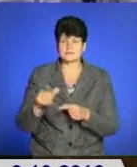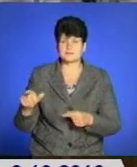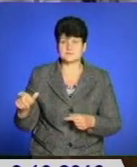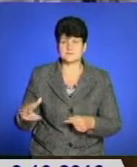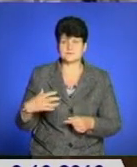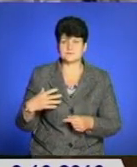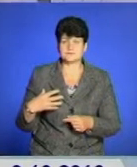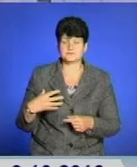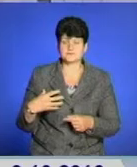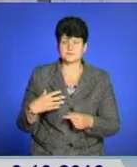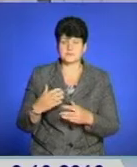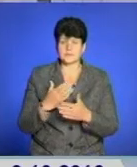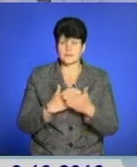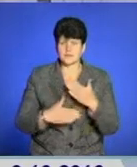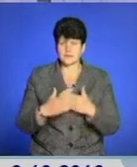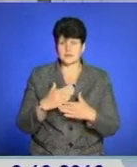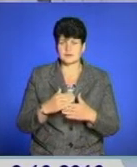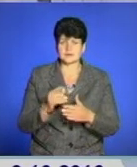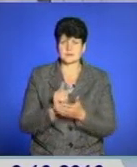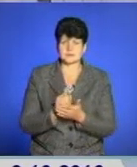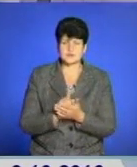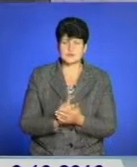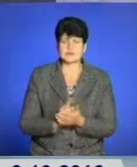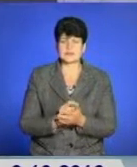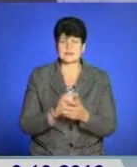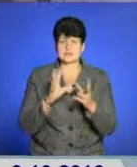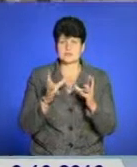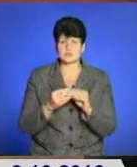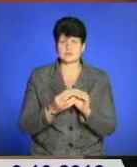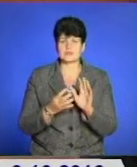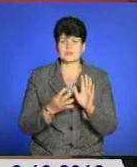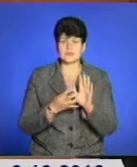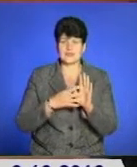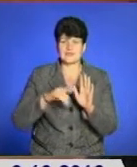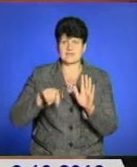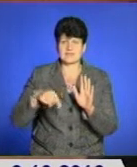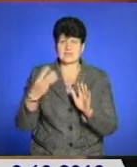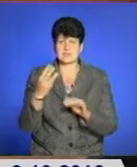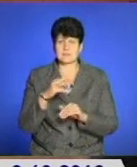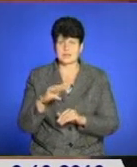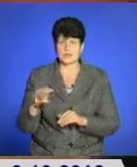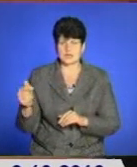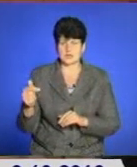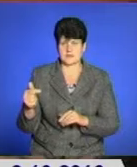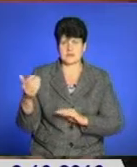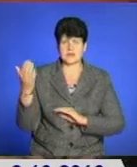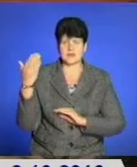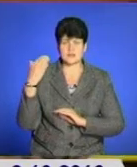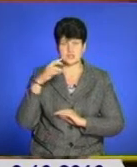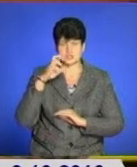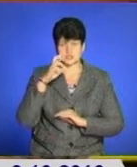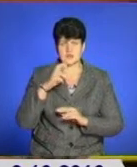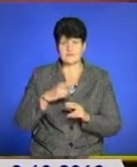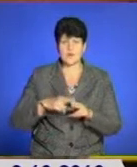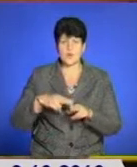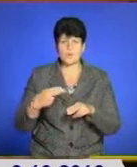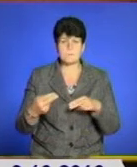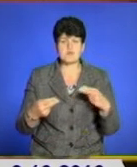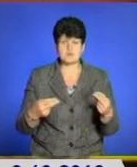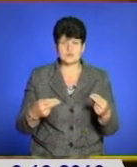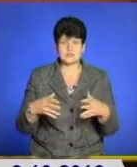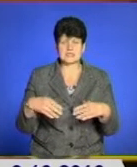пільгових категорій на загальну суму 9,3 мільйона гривень. Держава раніше компенсувала,